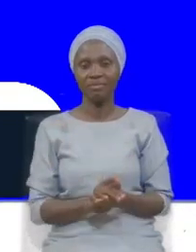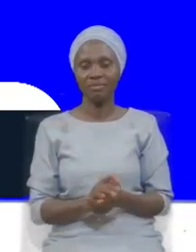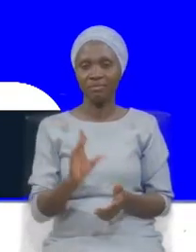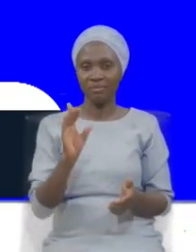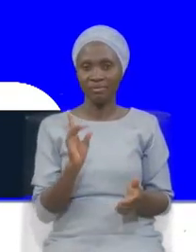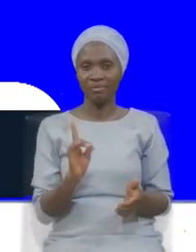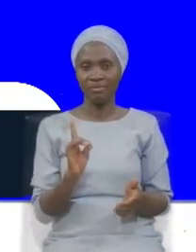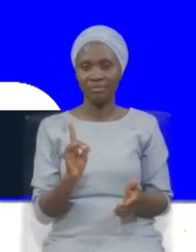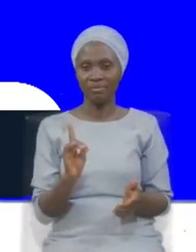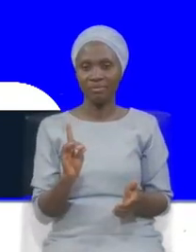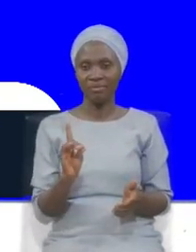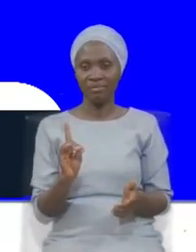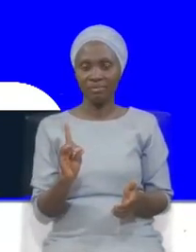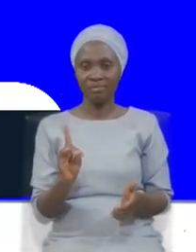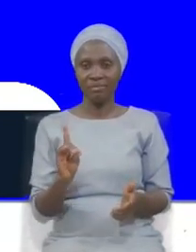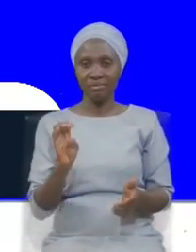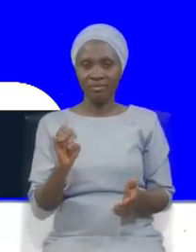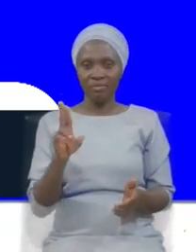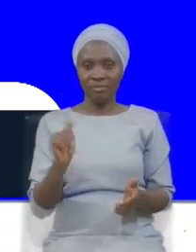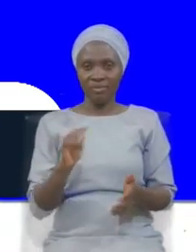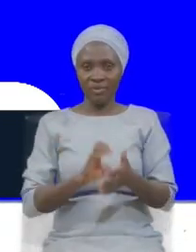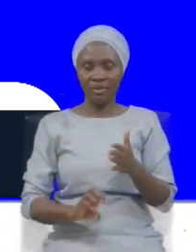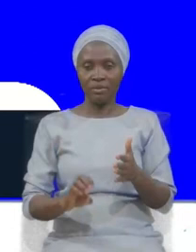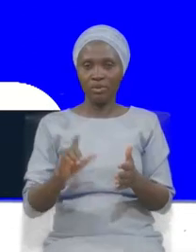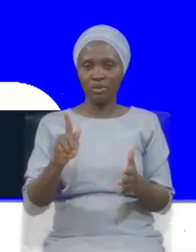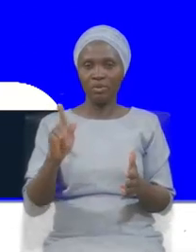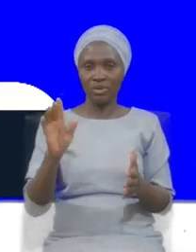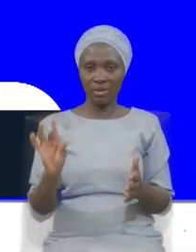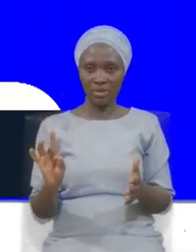Deutéronome chapitre 28, verset 1.